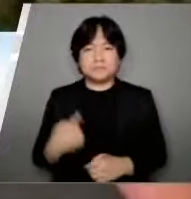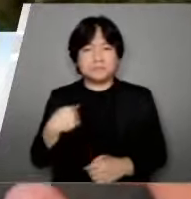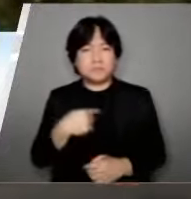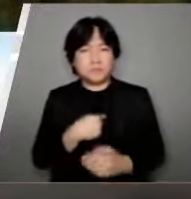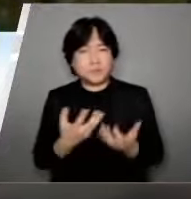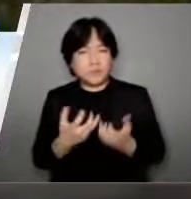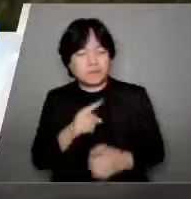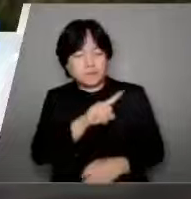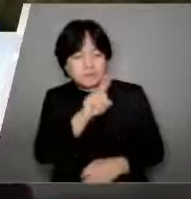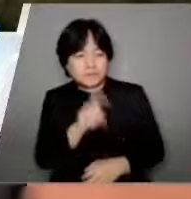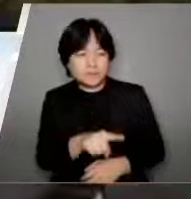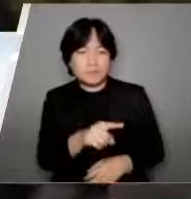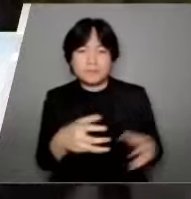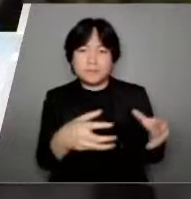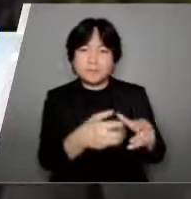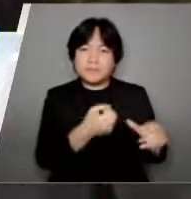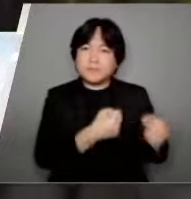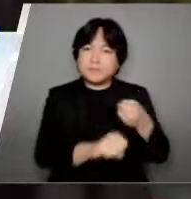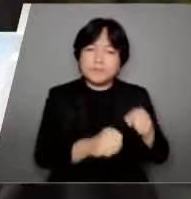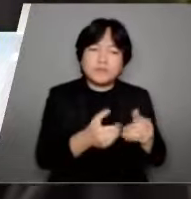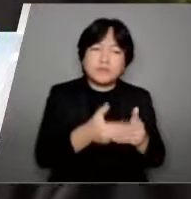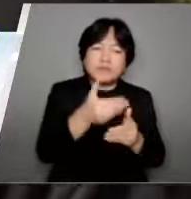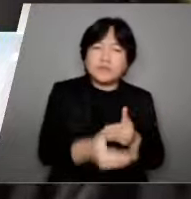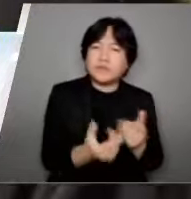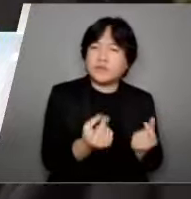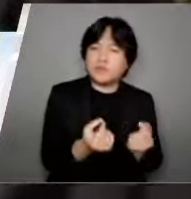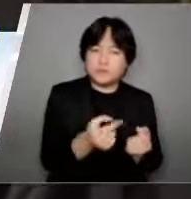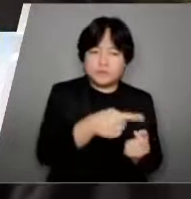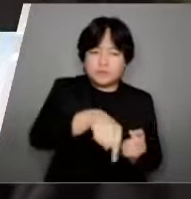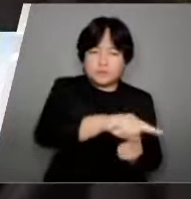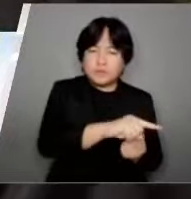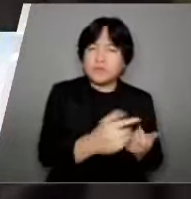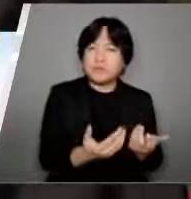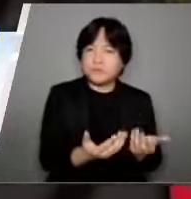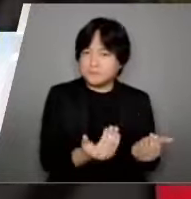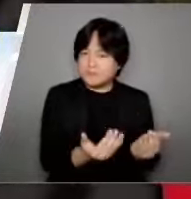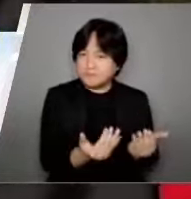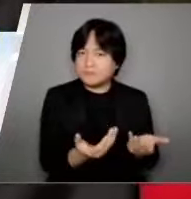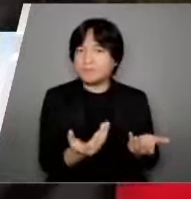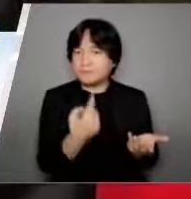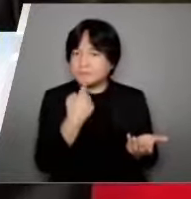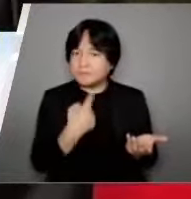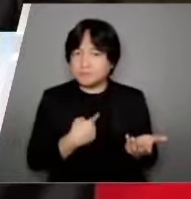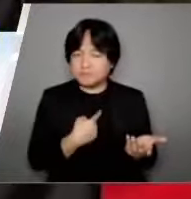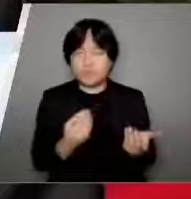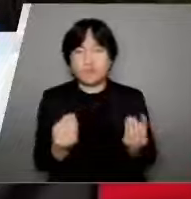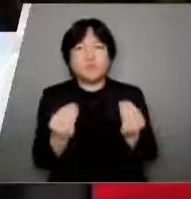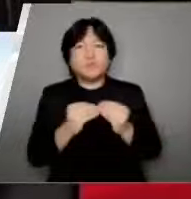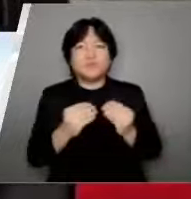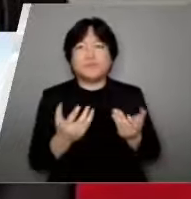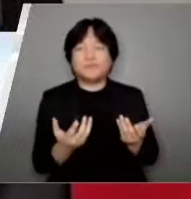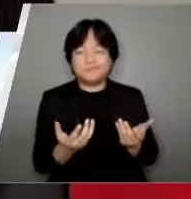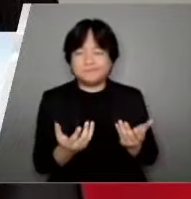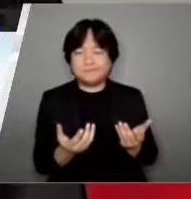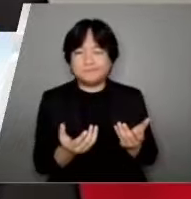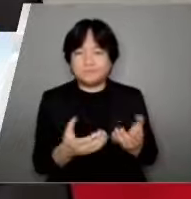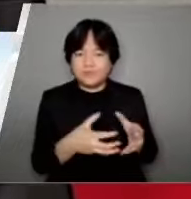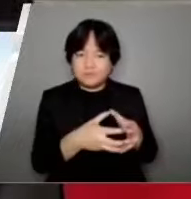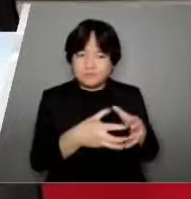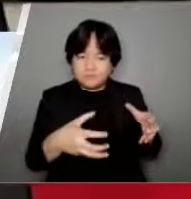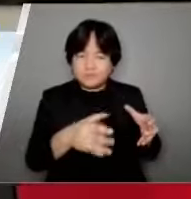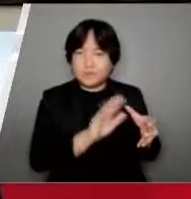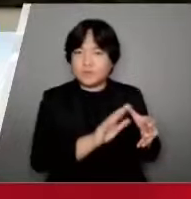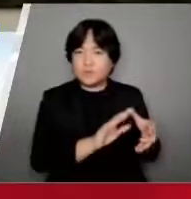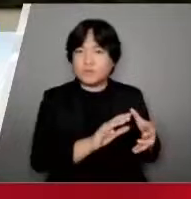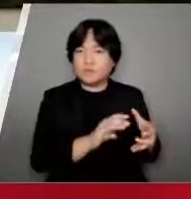pang magagawa natin para dumami kayong mga medalists? That's what I want to talk to. Hindi lang yung mga atlet, kundi yung mga coach,